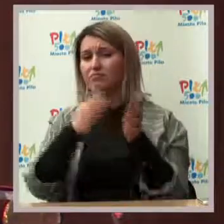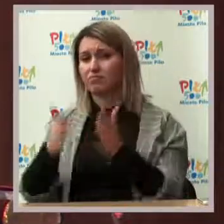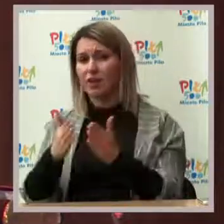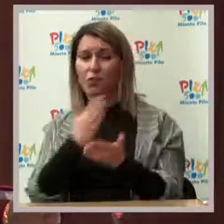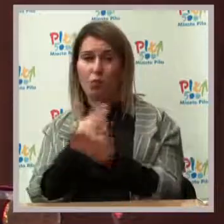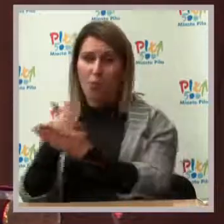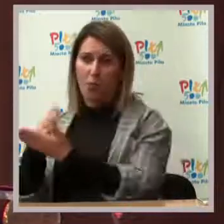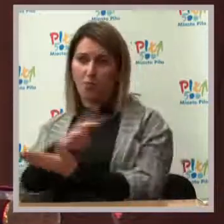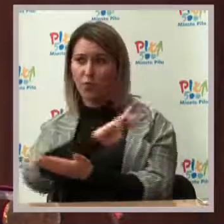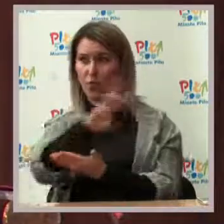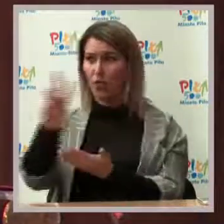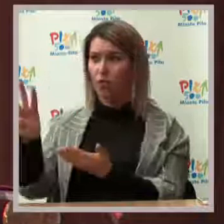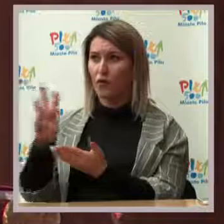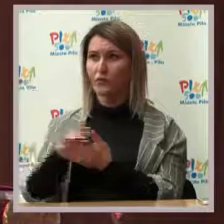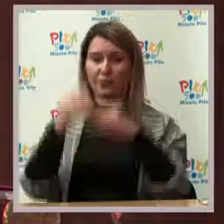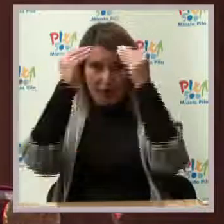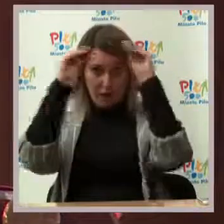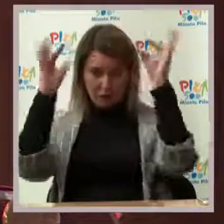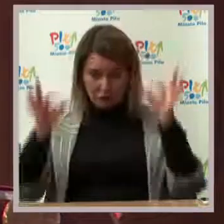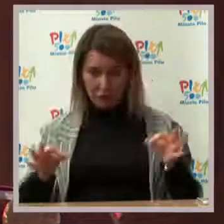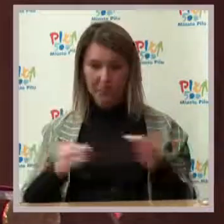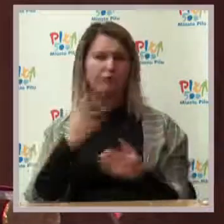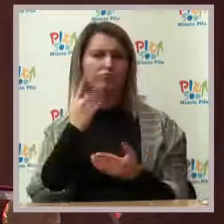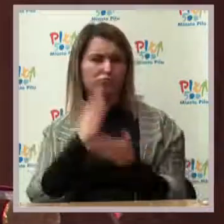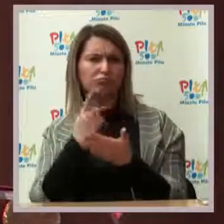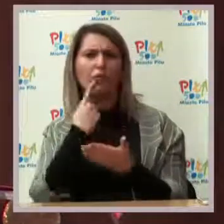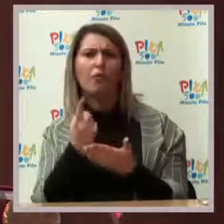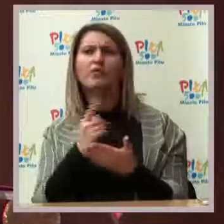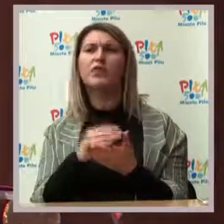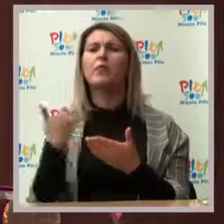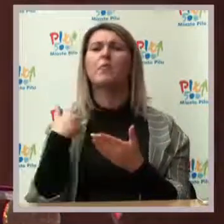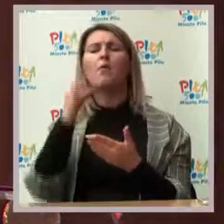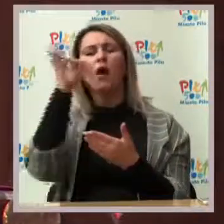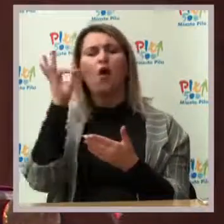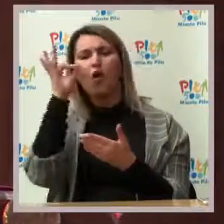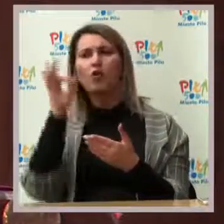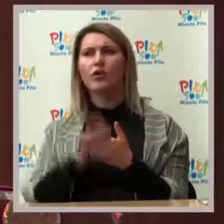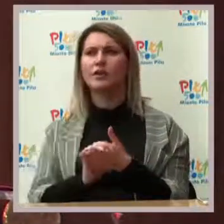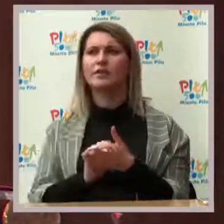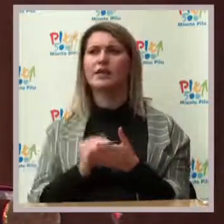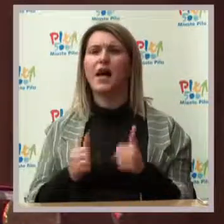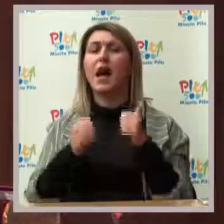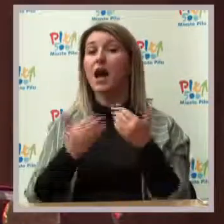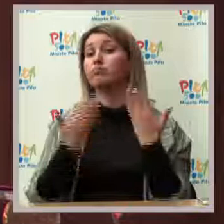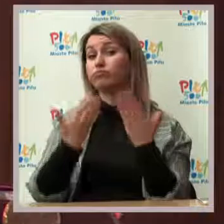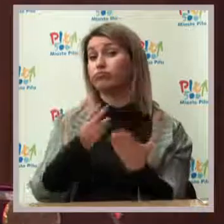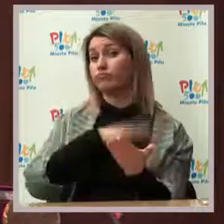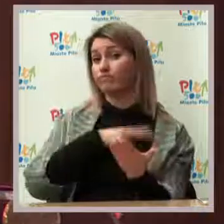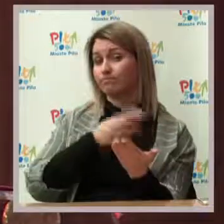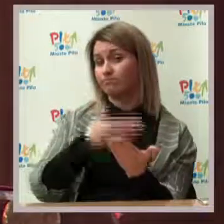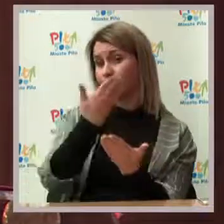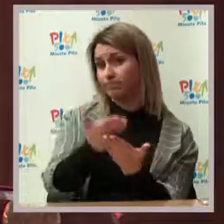mogłyby istnieć. Szanowni Państwo, powiedziałem, że była okazja do wyróżnień.